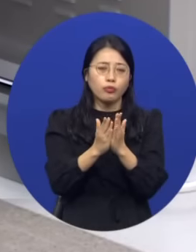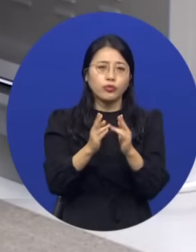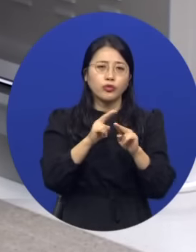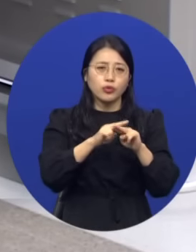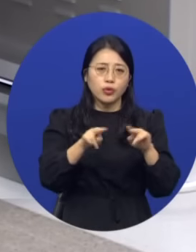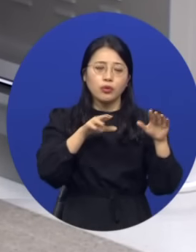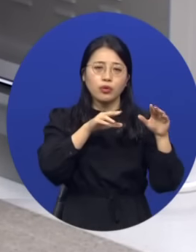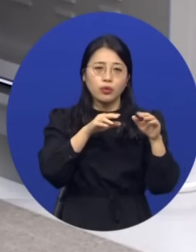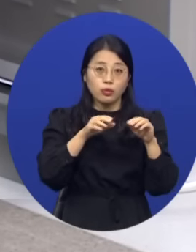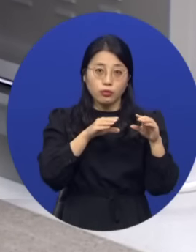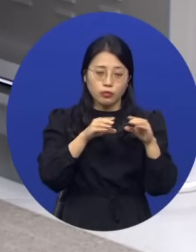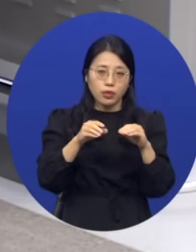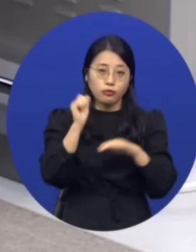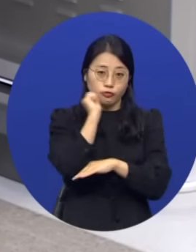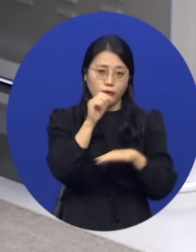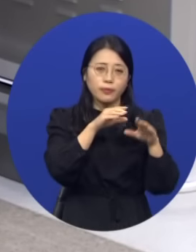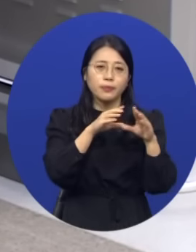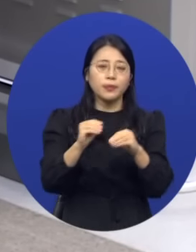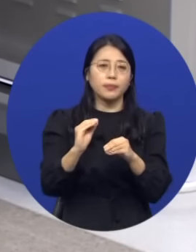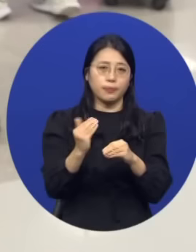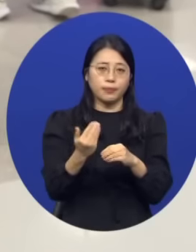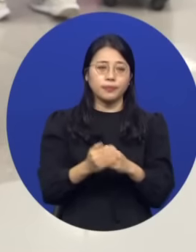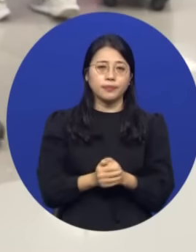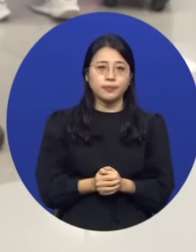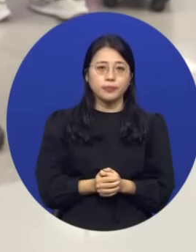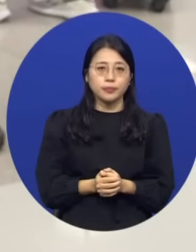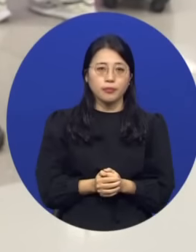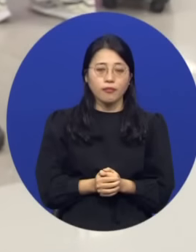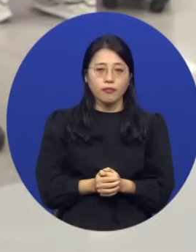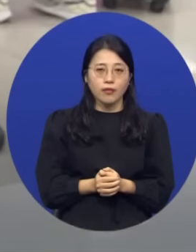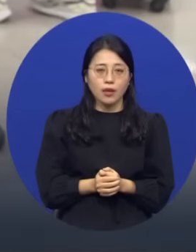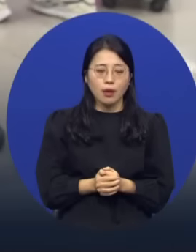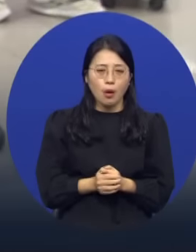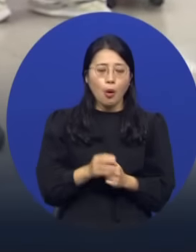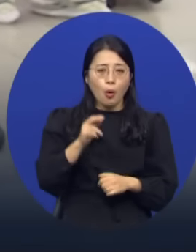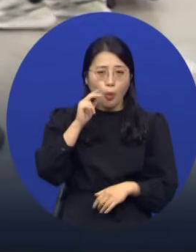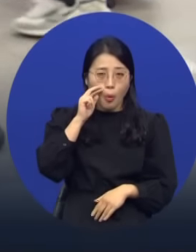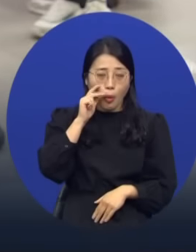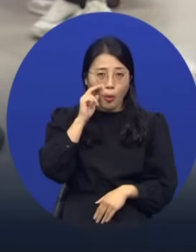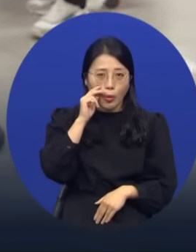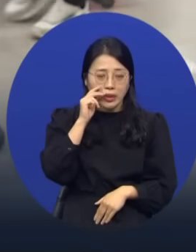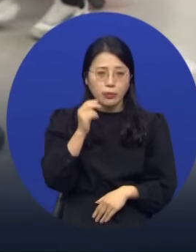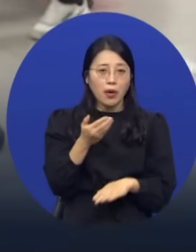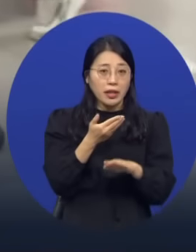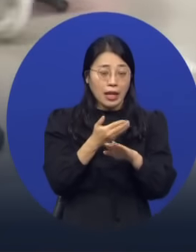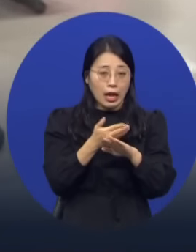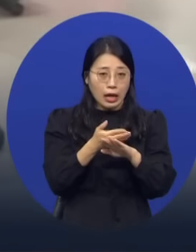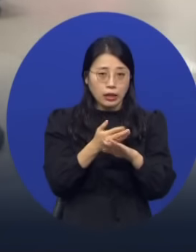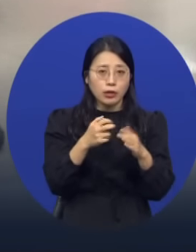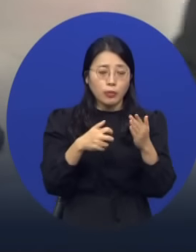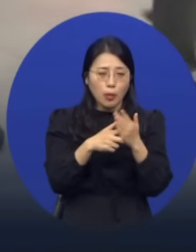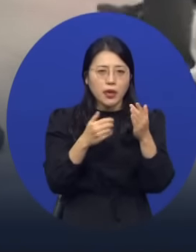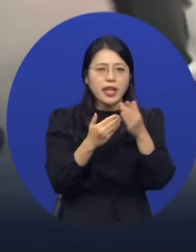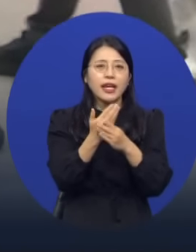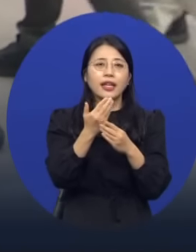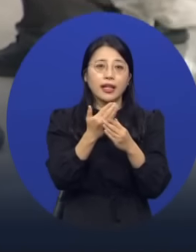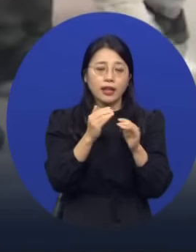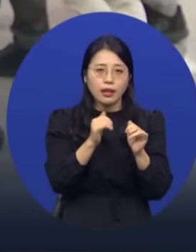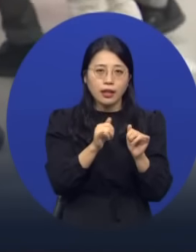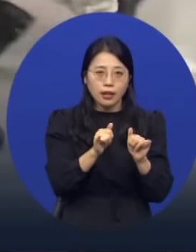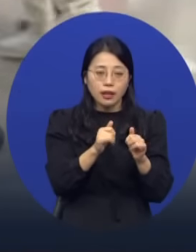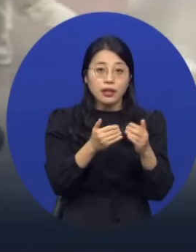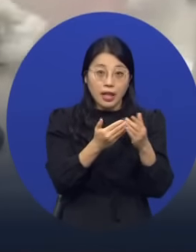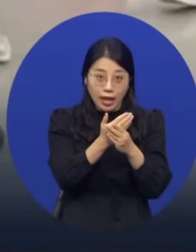승객 2만여 명의 발이 묶였습니다. 혹시라도 대기표라든지 다른 편이 있을까 알아보러